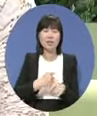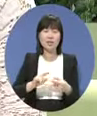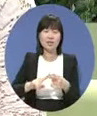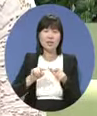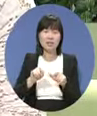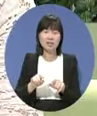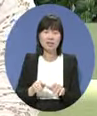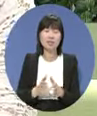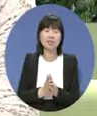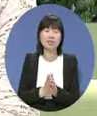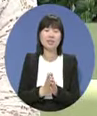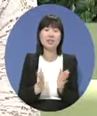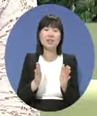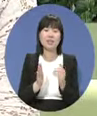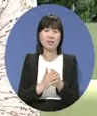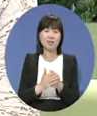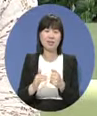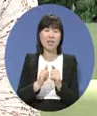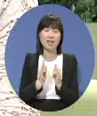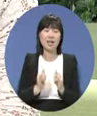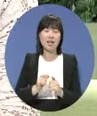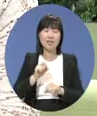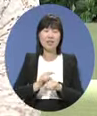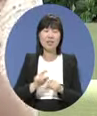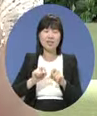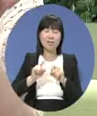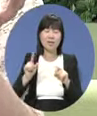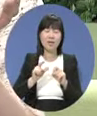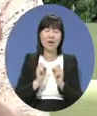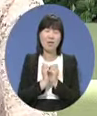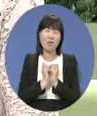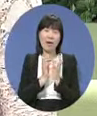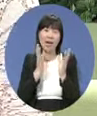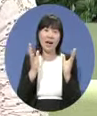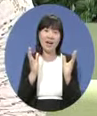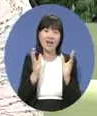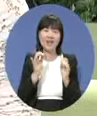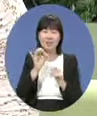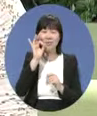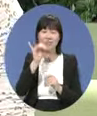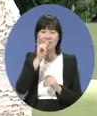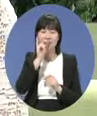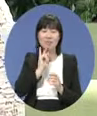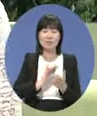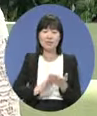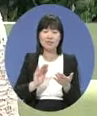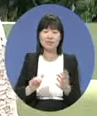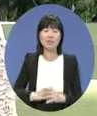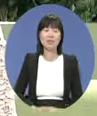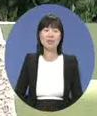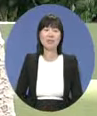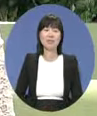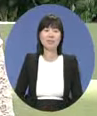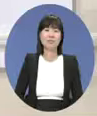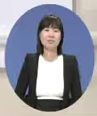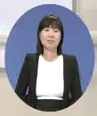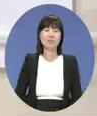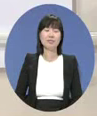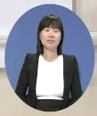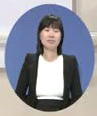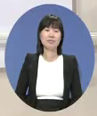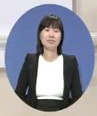이제 꽃피게 되니까 이 정도만 돼도 우리 사회성이 거의 뭐 이렇게 활짝 폈다 이렇게 좀 볼 수가 있겠죠. 네. 그런 다음에 한 우리가